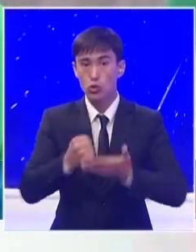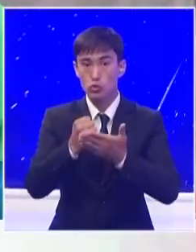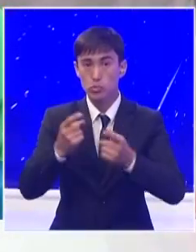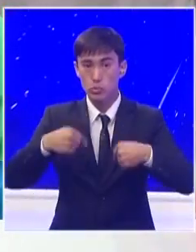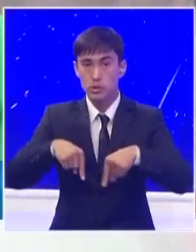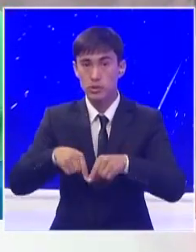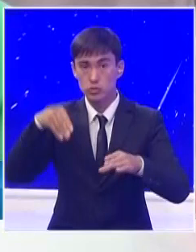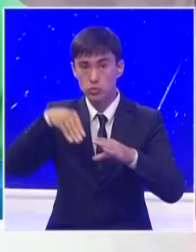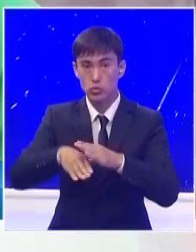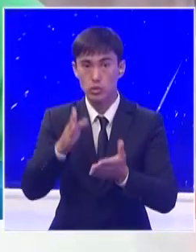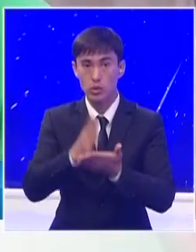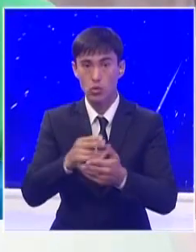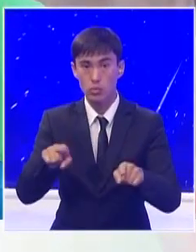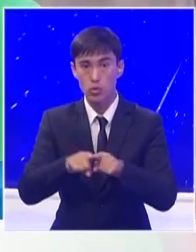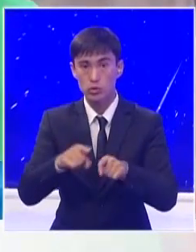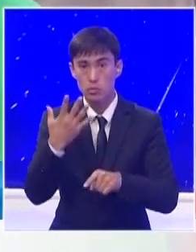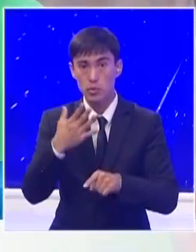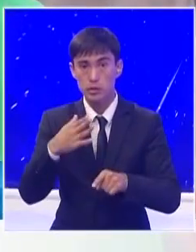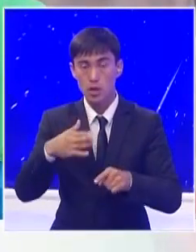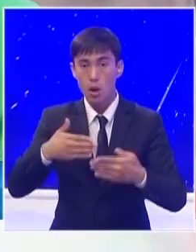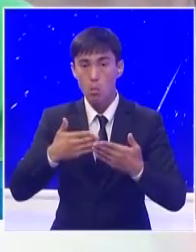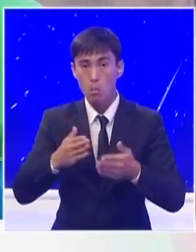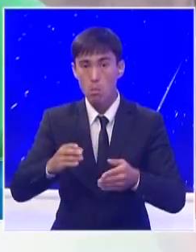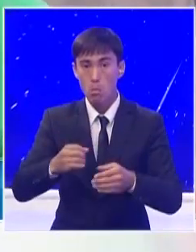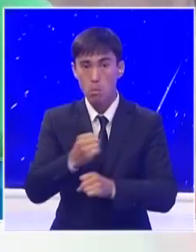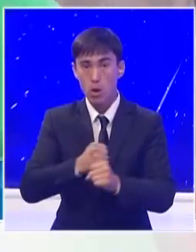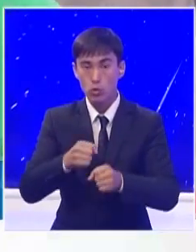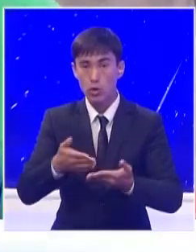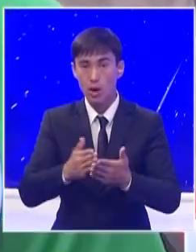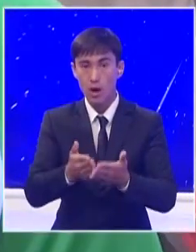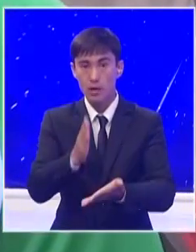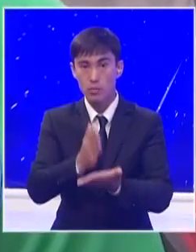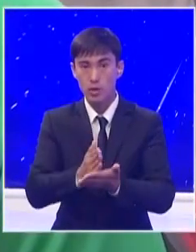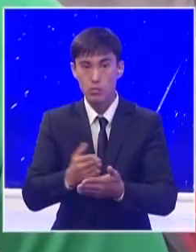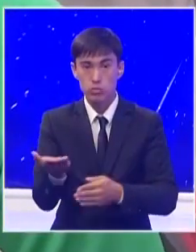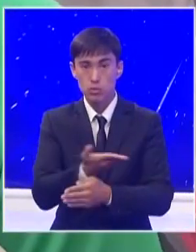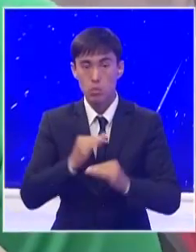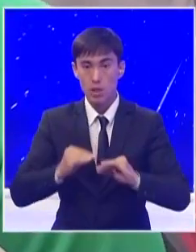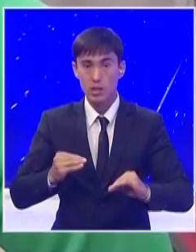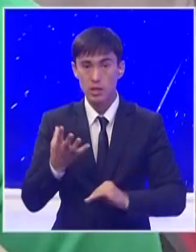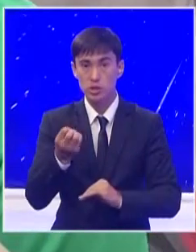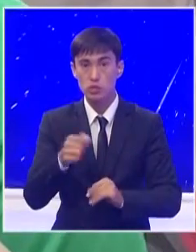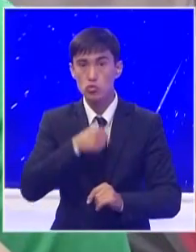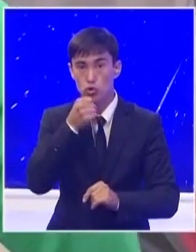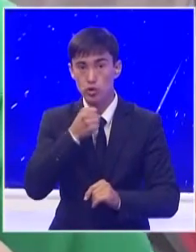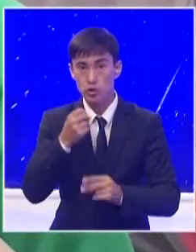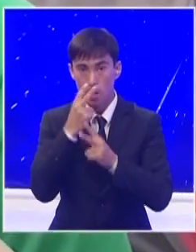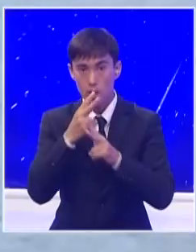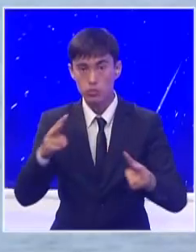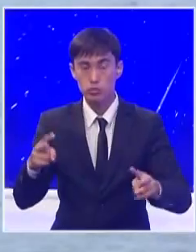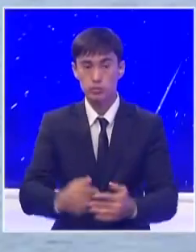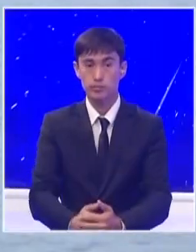бірнеше сүңгуірлер бар. Онымен қоса 5 моторлық қайық жұмылдырылған. Бұл жерде біз тек балаларға ғана емес, үлкендерге де қарап